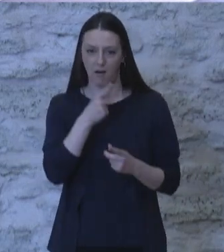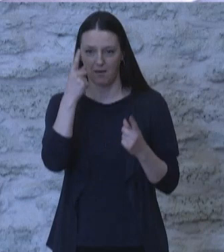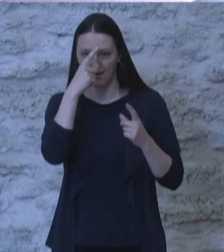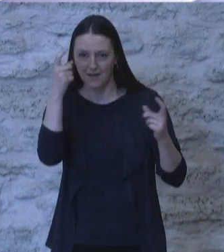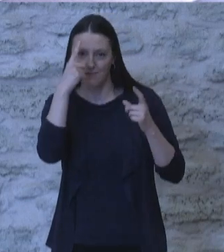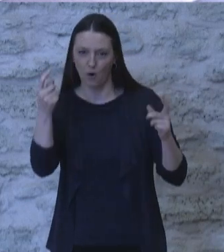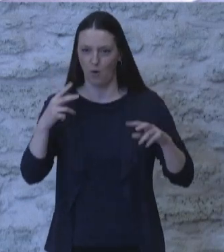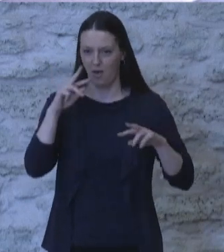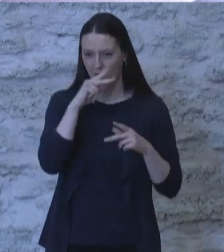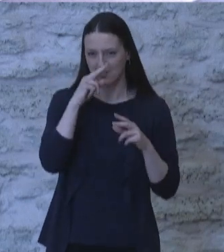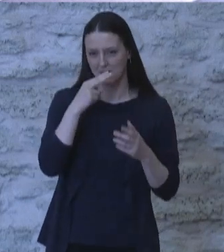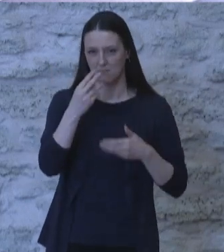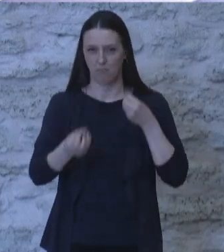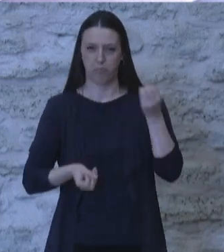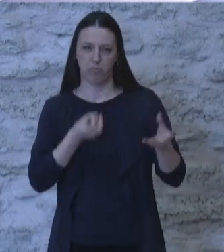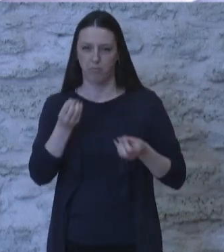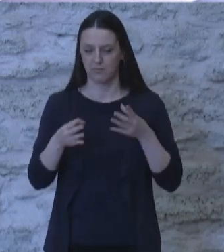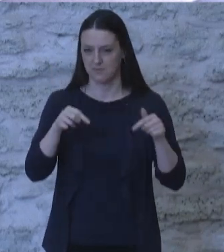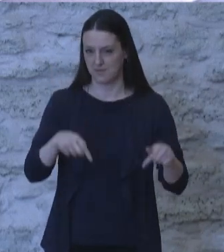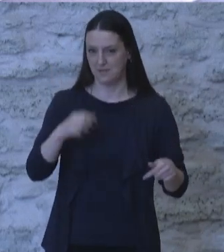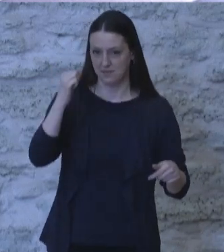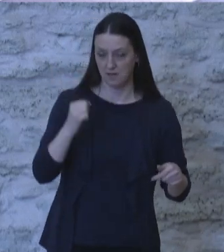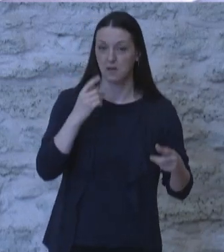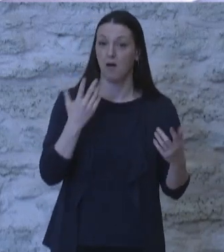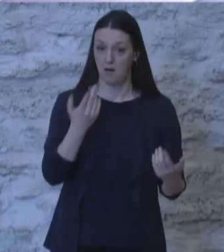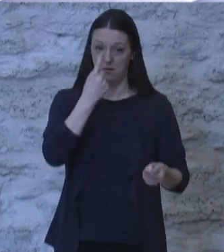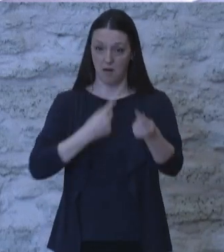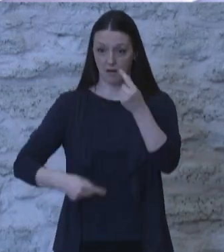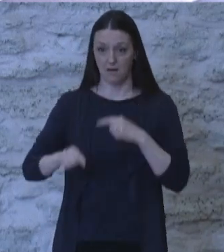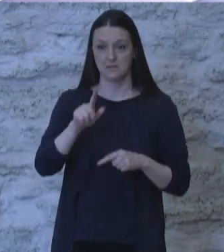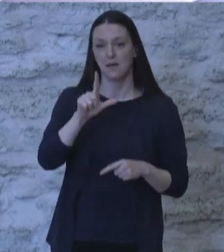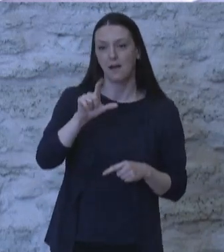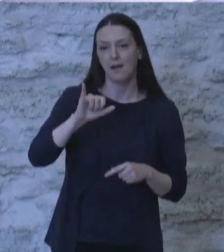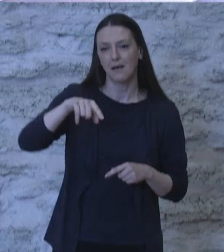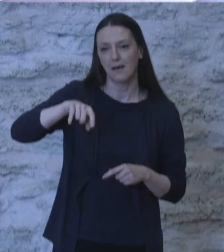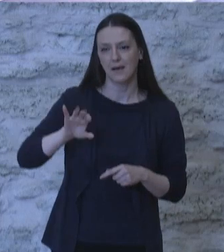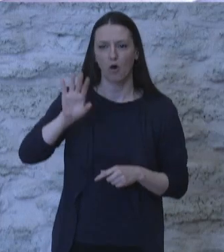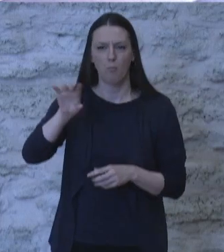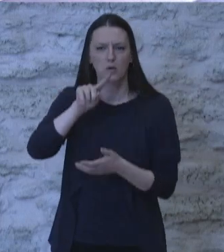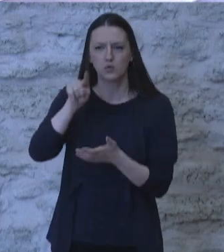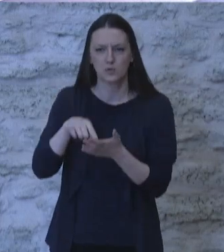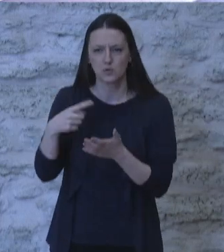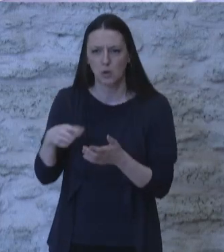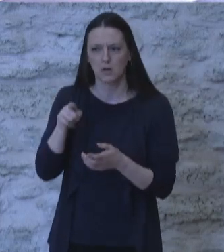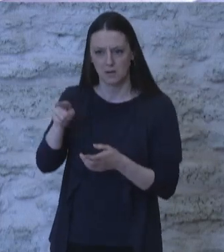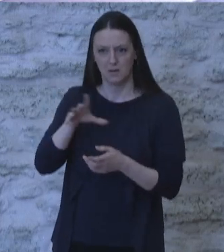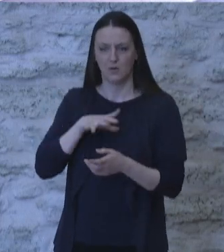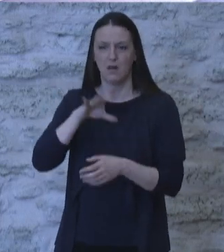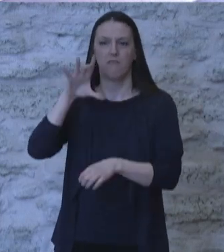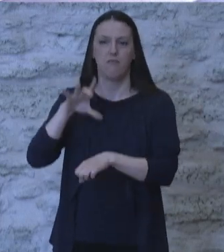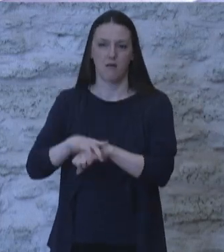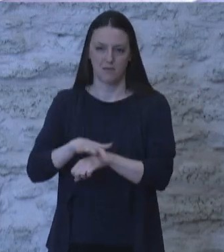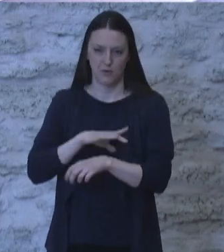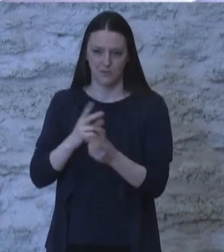esitamist ka siin saalis. Tulles korraks seal tagasi jürgenligi küsimuse juurde siis puhtalt faktiliselt, kus ka siseminister on